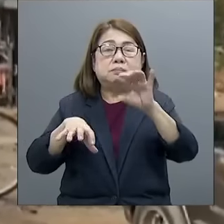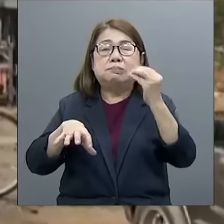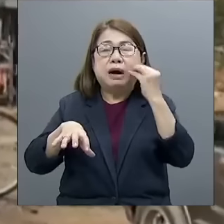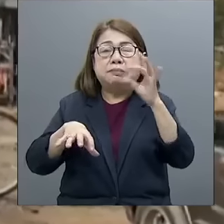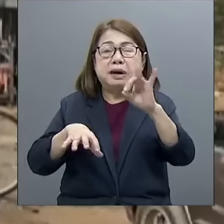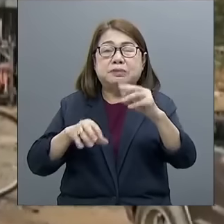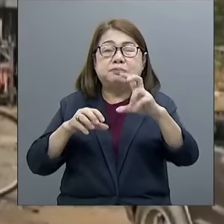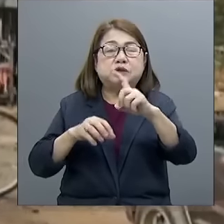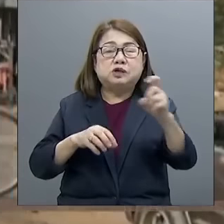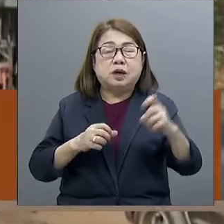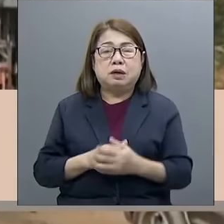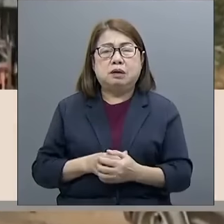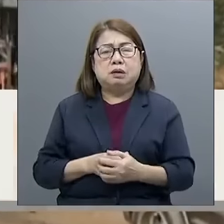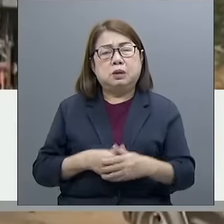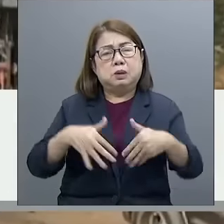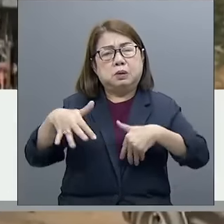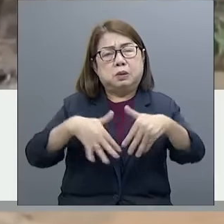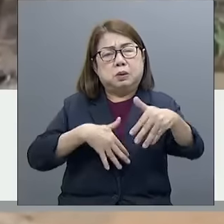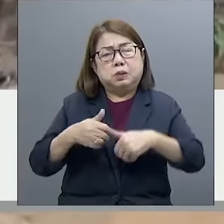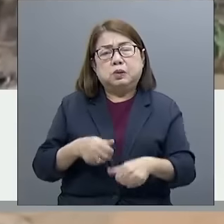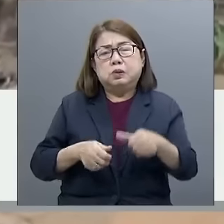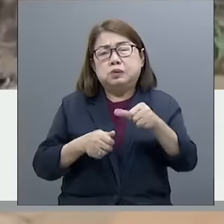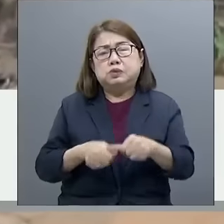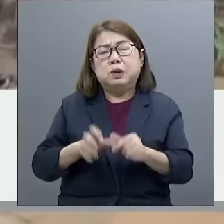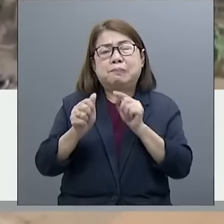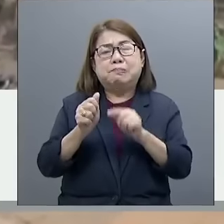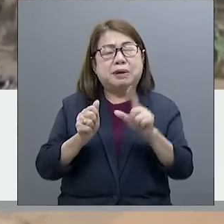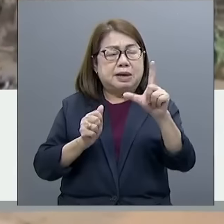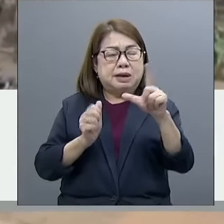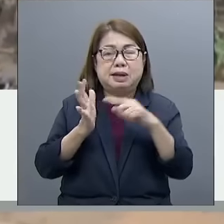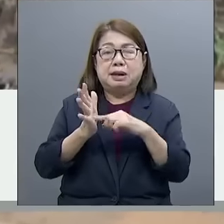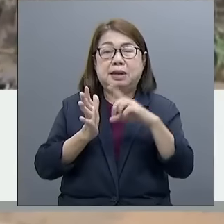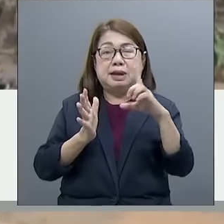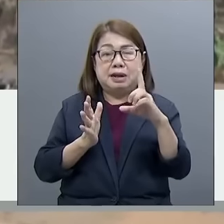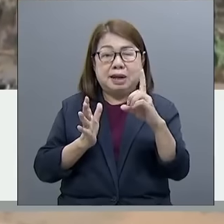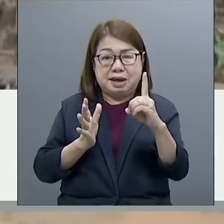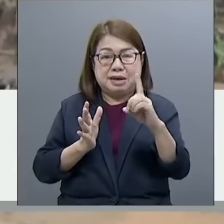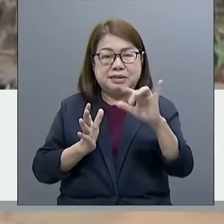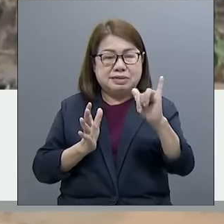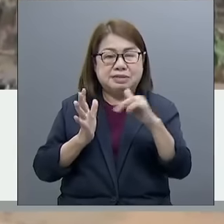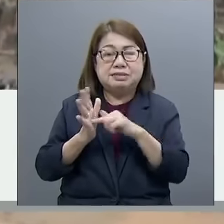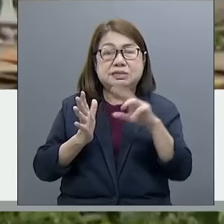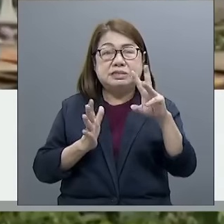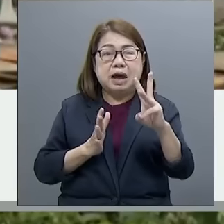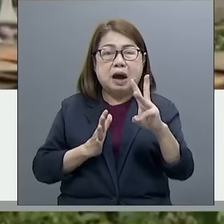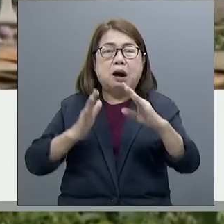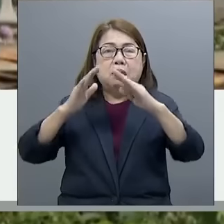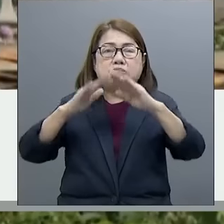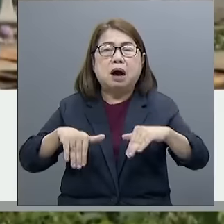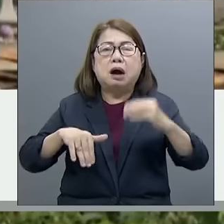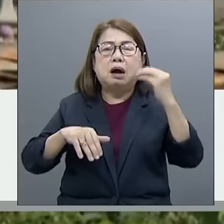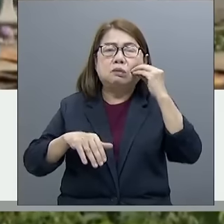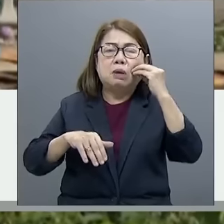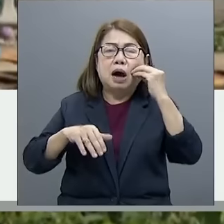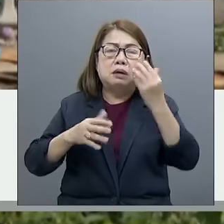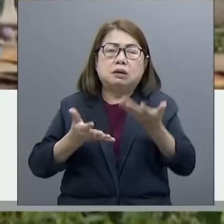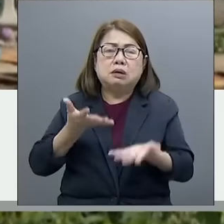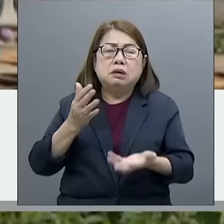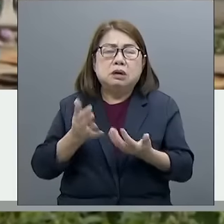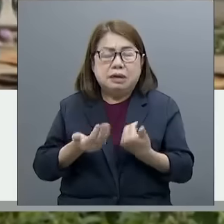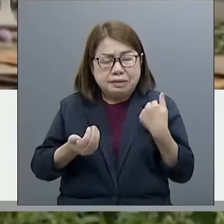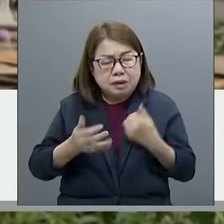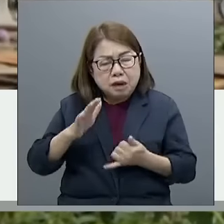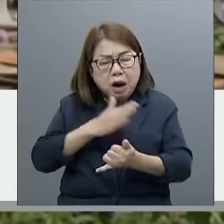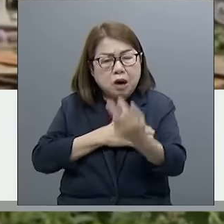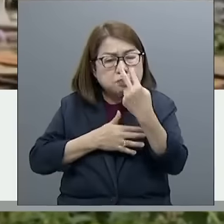ชาวบ้านหลายหมู่บ้านของอำเภอลาดยาวจังหวัดนครสวรรค์เร่งเก็บชิ้นส่วนของหลังคาบ้านและเข้าสำรวจความเสียหายตามส่วนต่างๆของบ้าน